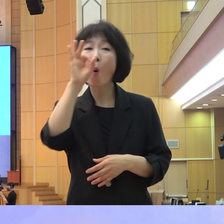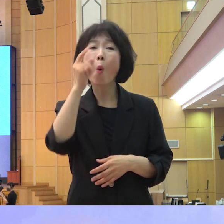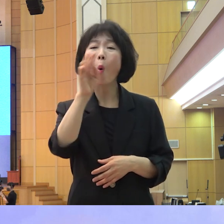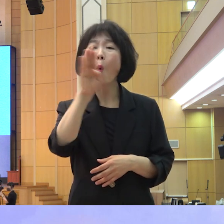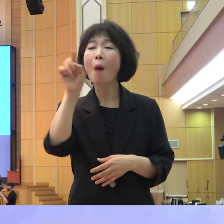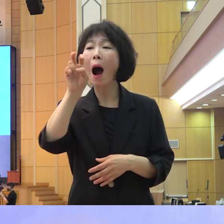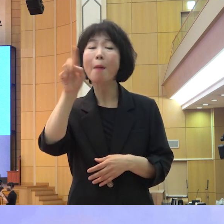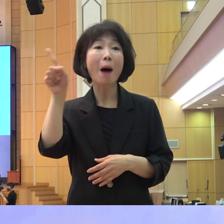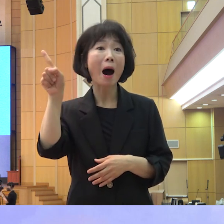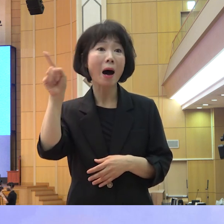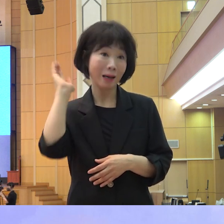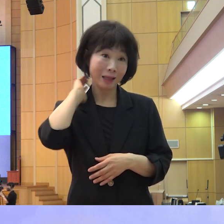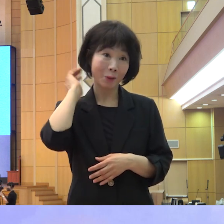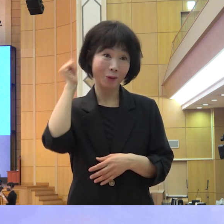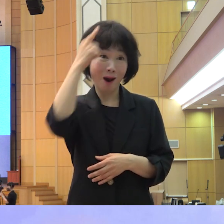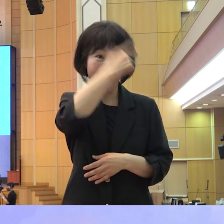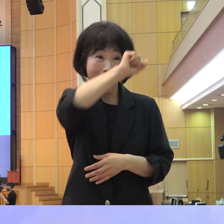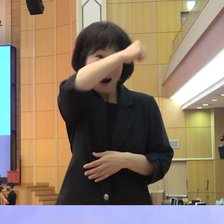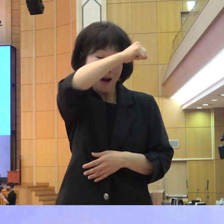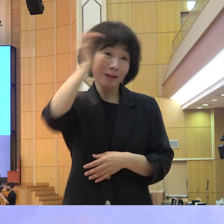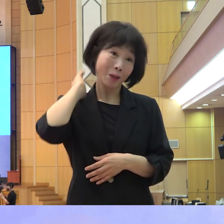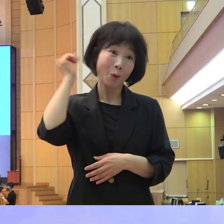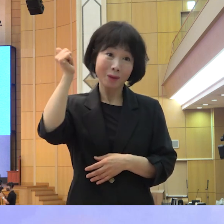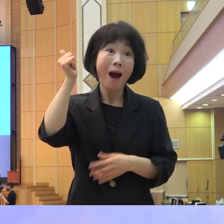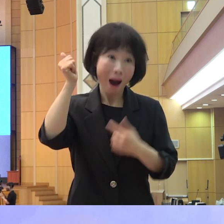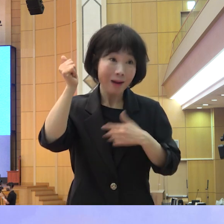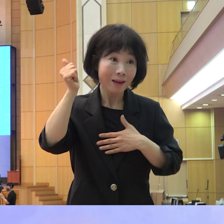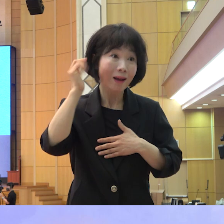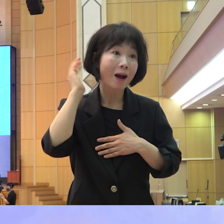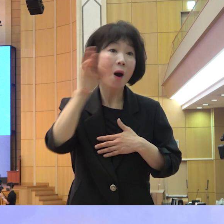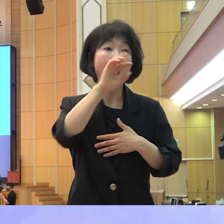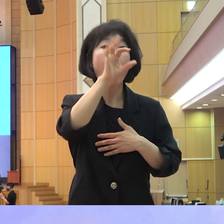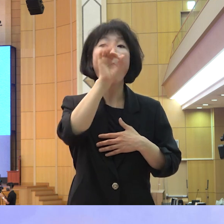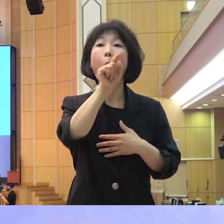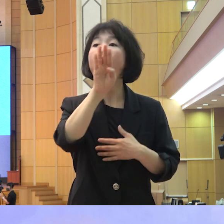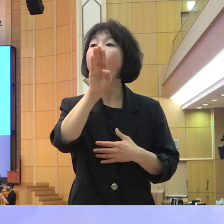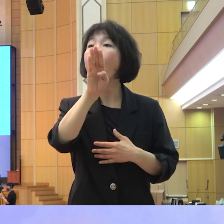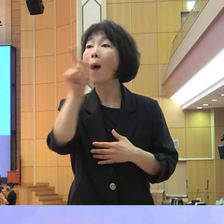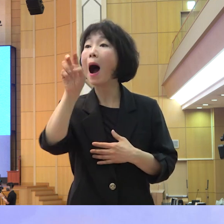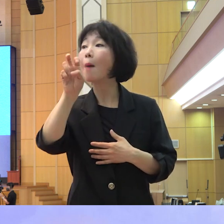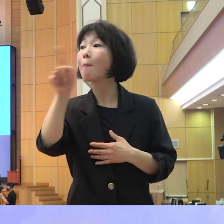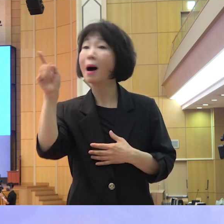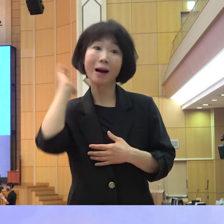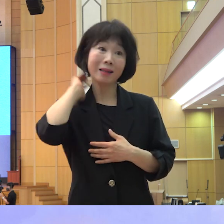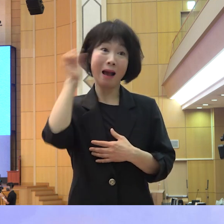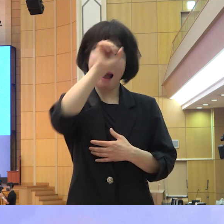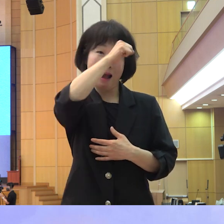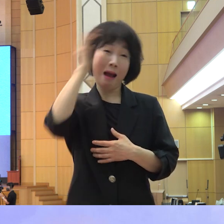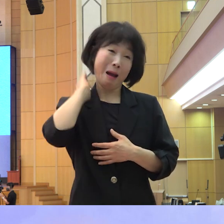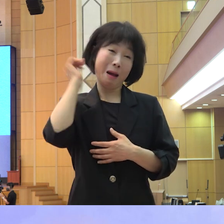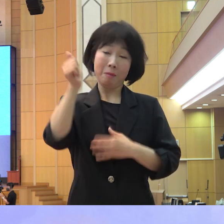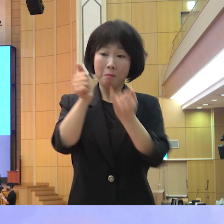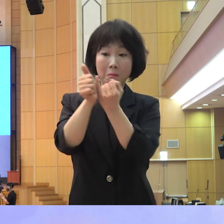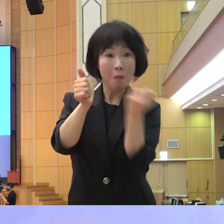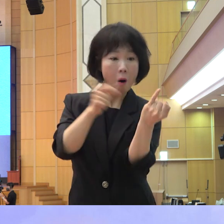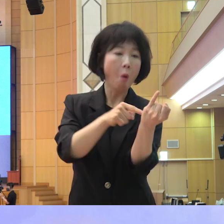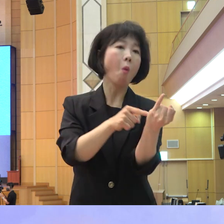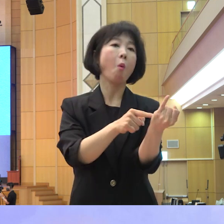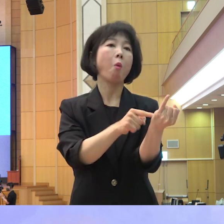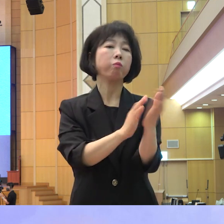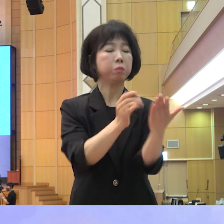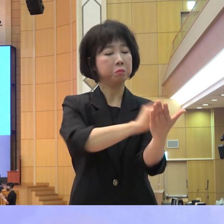오바마의 책의 제목 중에 Becoming이라는 책 제목이 있거든요. 그게 무슨 말이냐? 돼가는 중이라는 거예요.